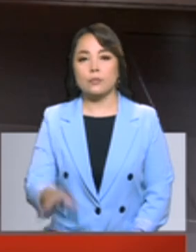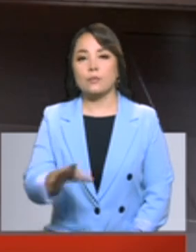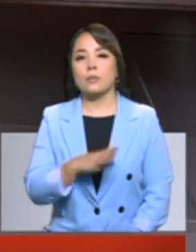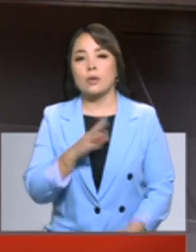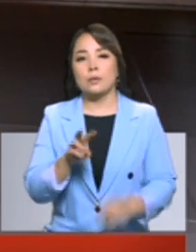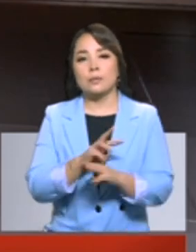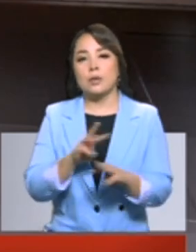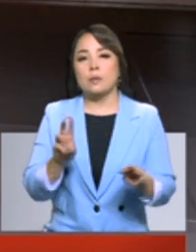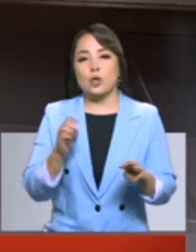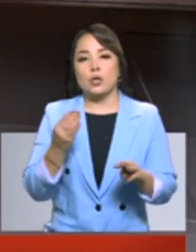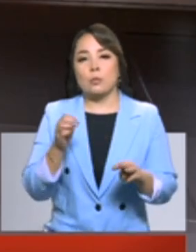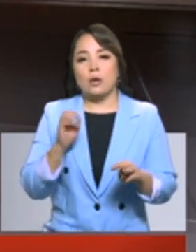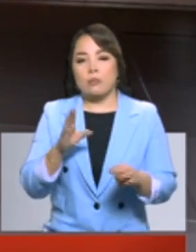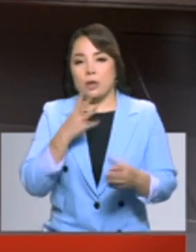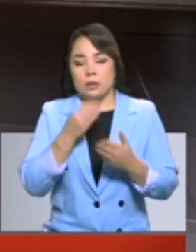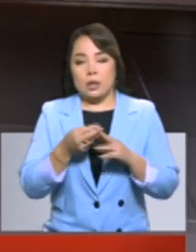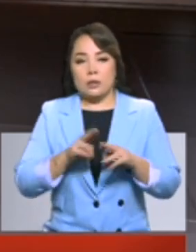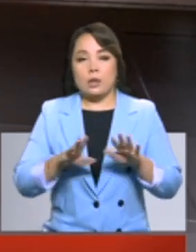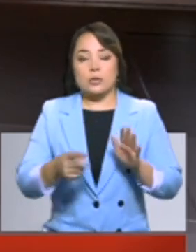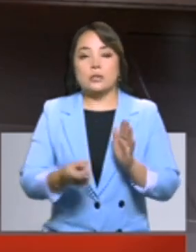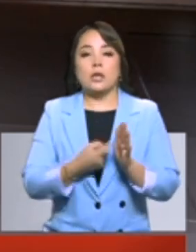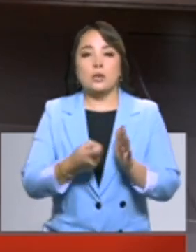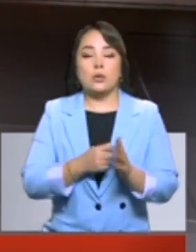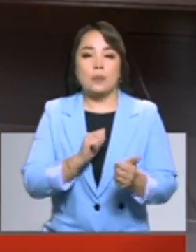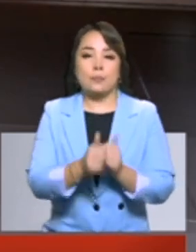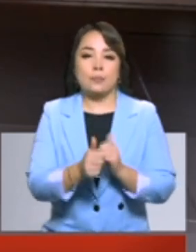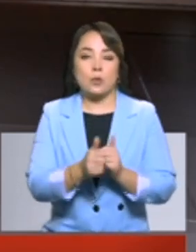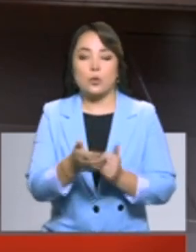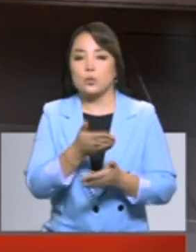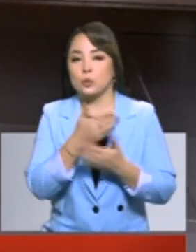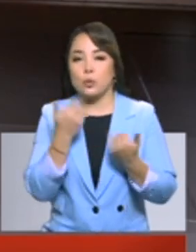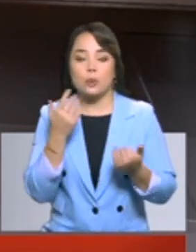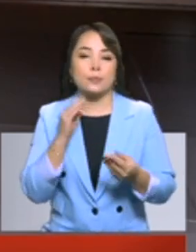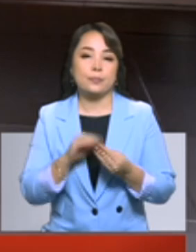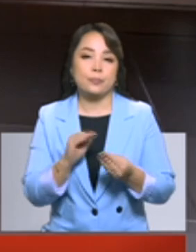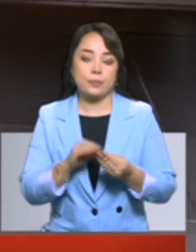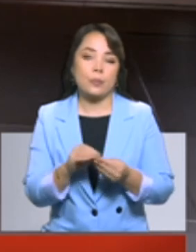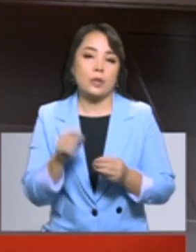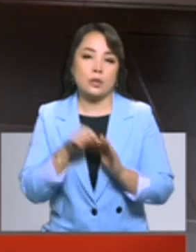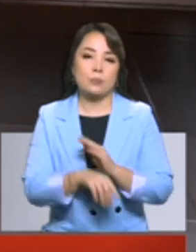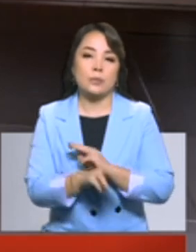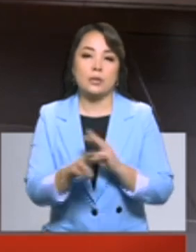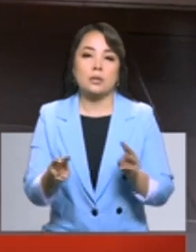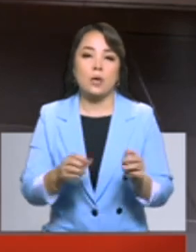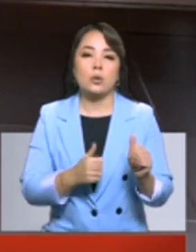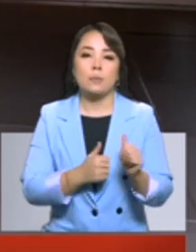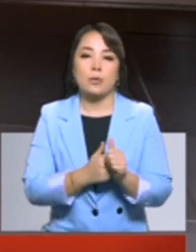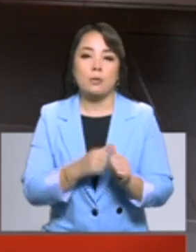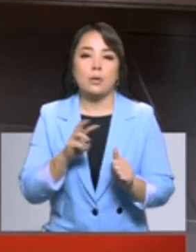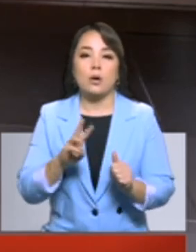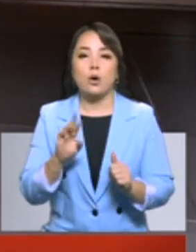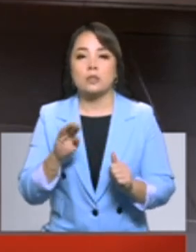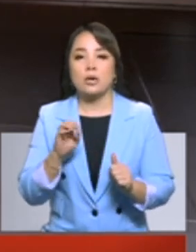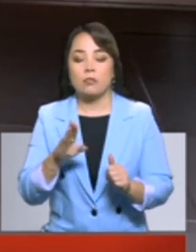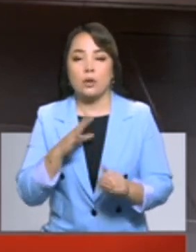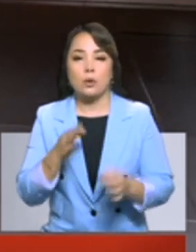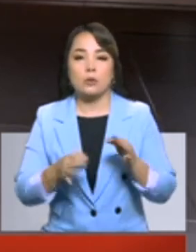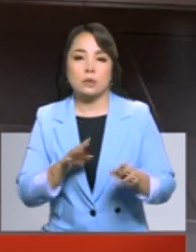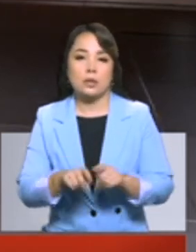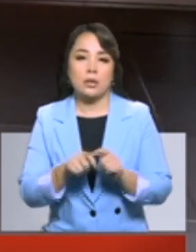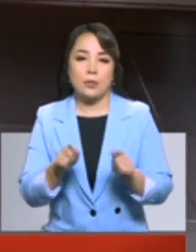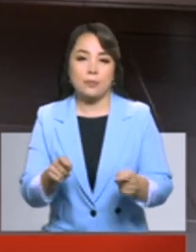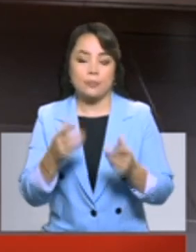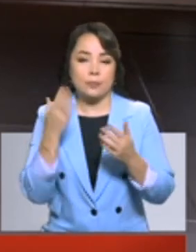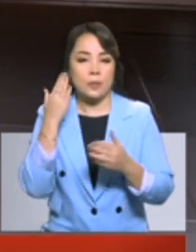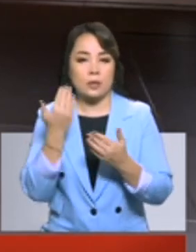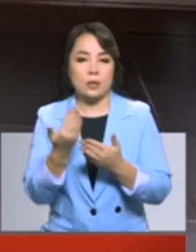бар. Экс-министр Бишімбаев ісінде тергеушілер ауысып жатқан жоқ. Ішкі істер министрінің бірінші орынбасары Марат Қожаев қылмыстық іске қатысты осылай